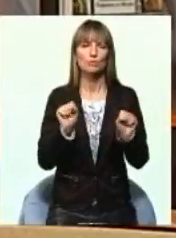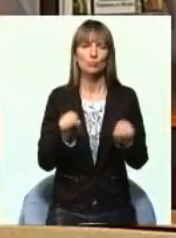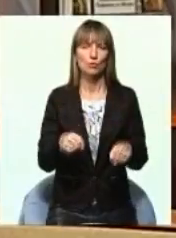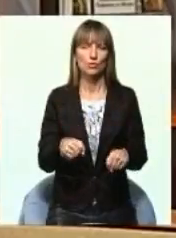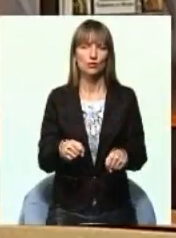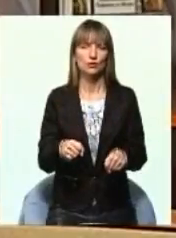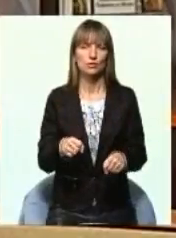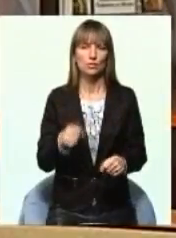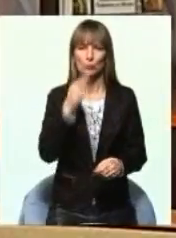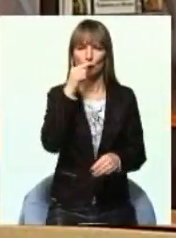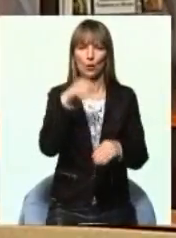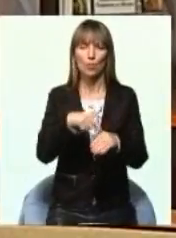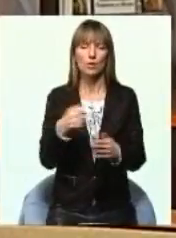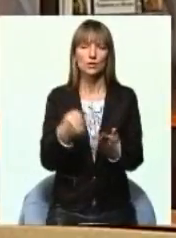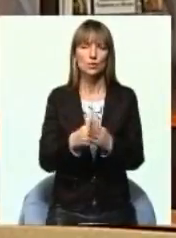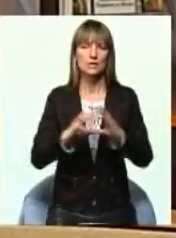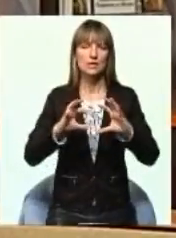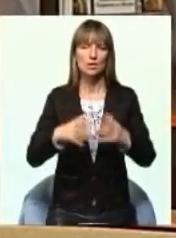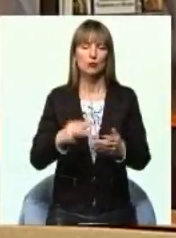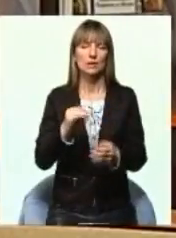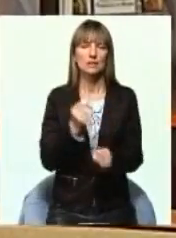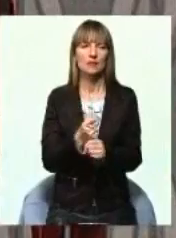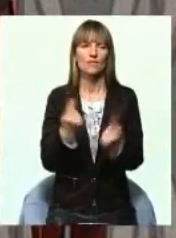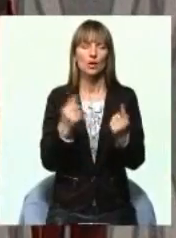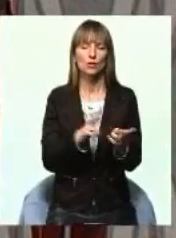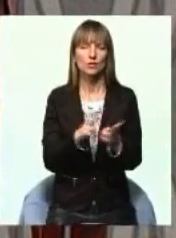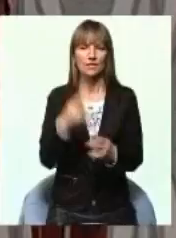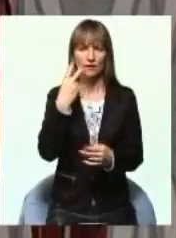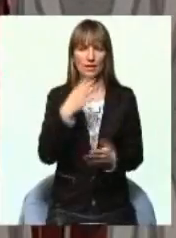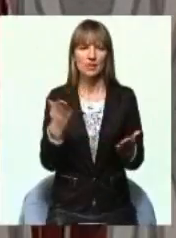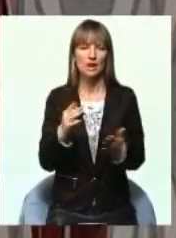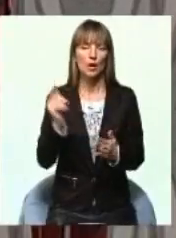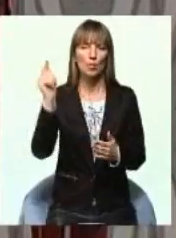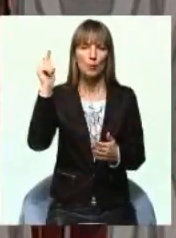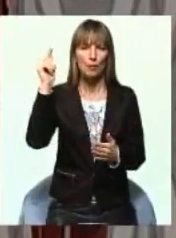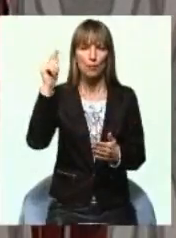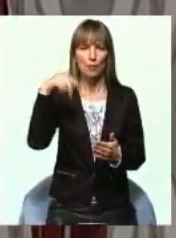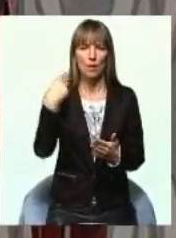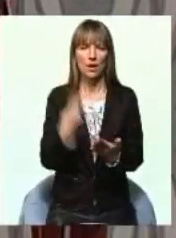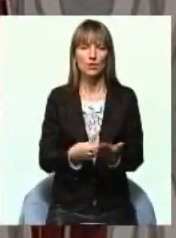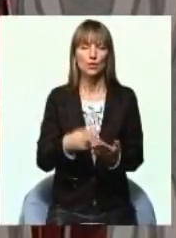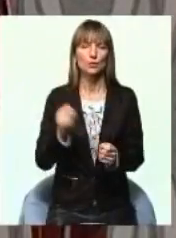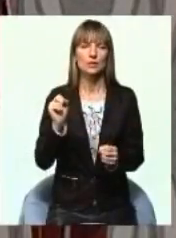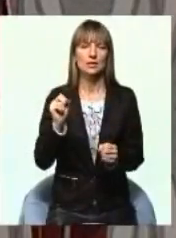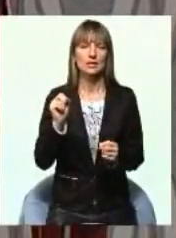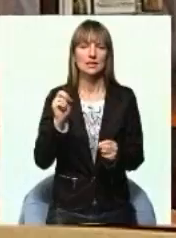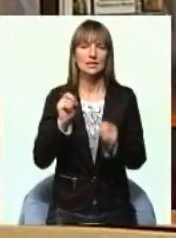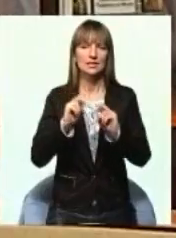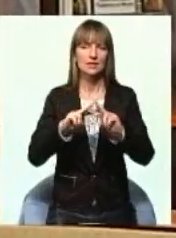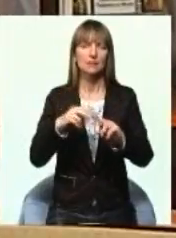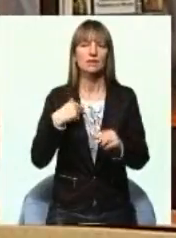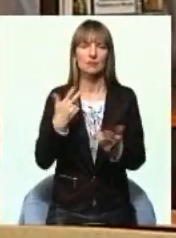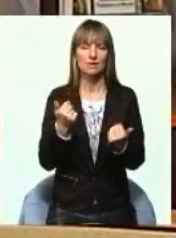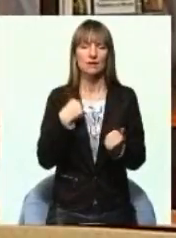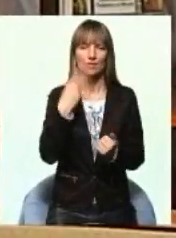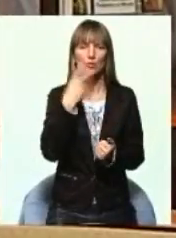долетіти до землі і зробити великі ушкодження. Чи ти бачила, як падають зірки або хоча б зірка? Так, я бачила, як падає